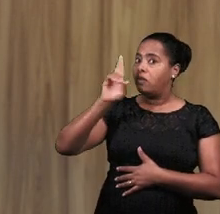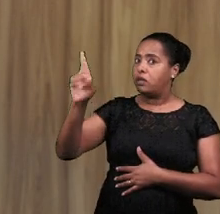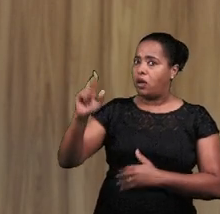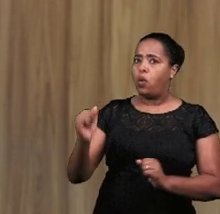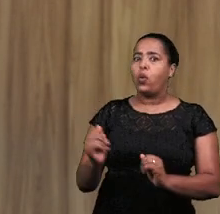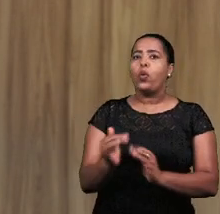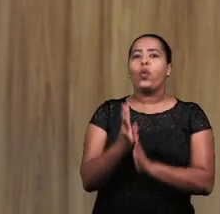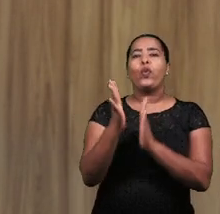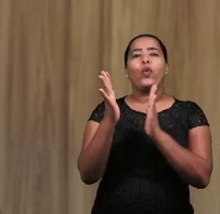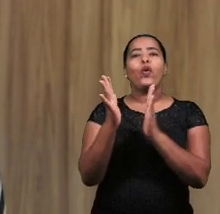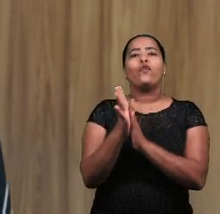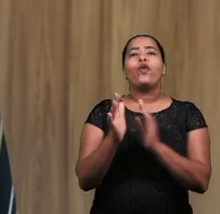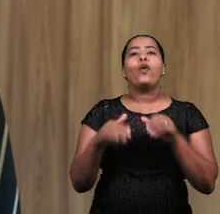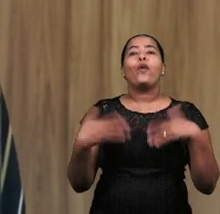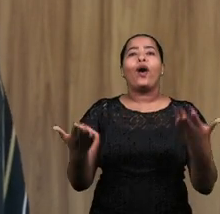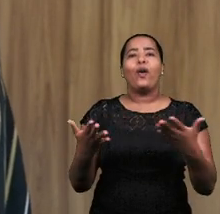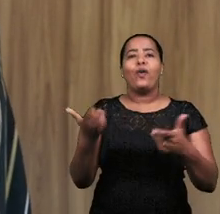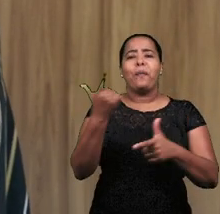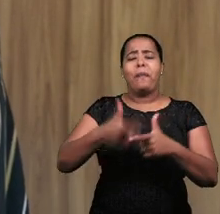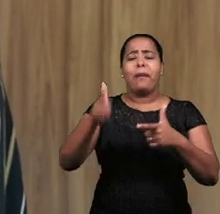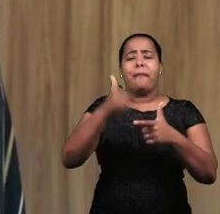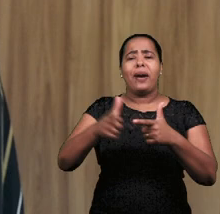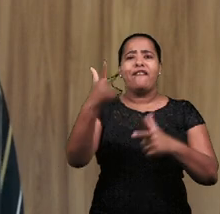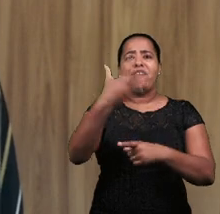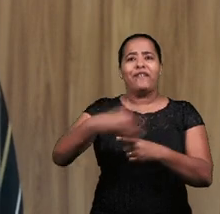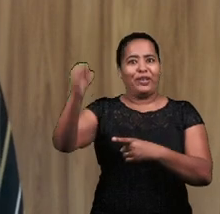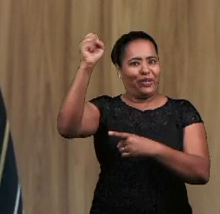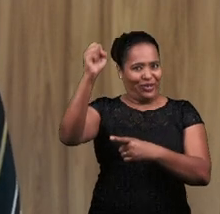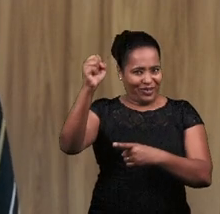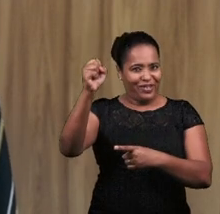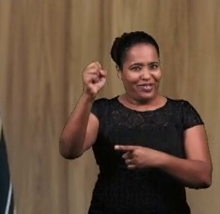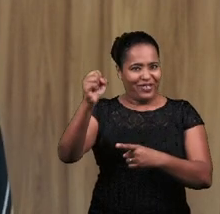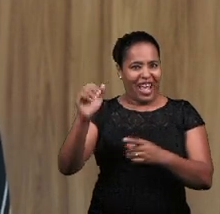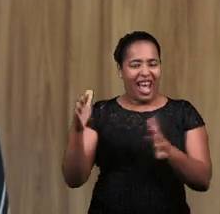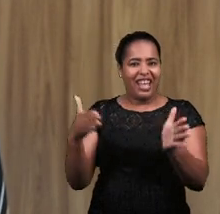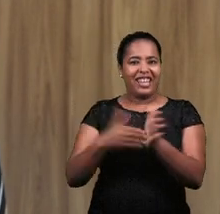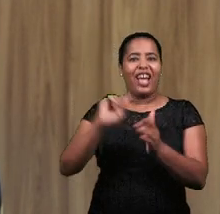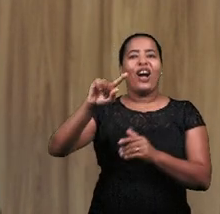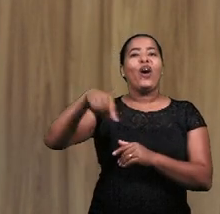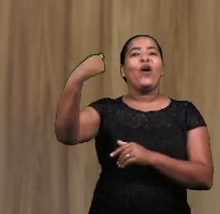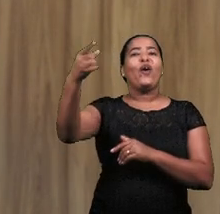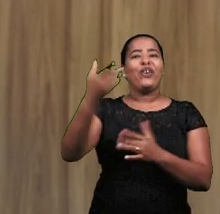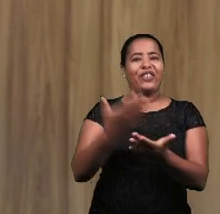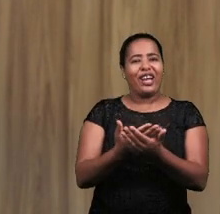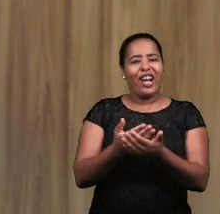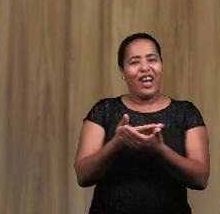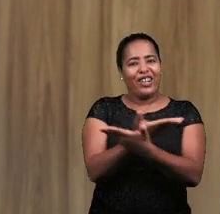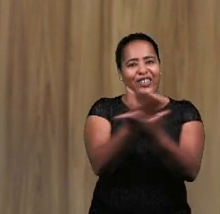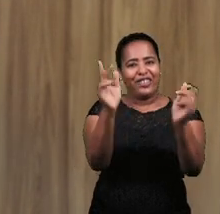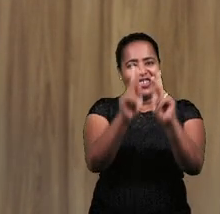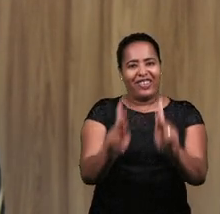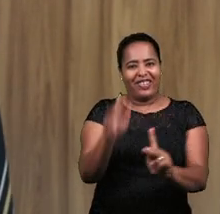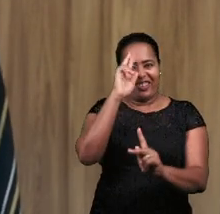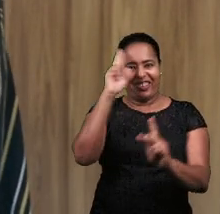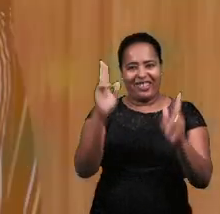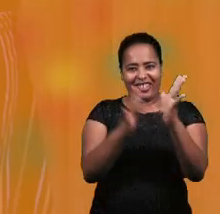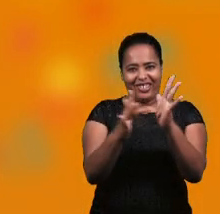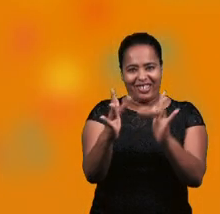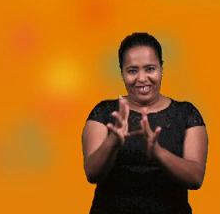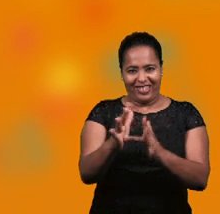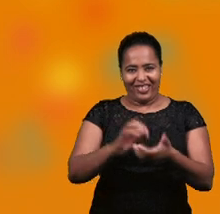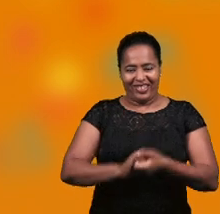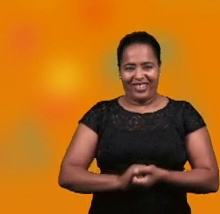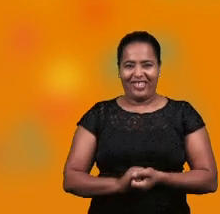louange, dans les batailles, je suis vainqueur. Jusqu'à la prochaine et à tous, la paix du Seigneur Jésus. Jesus.